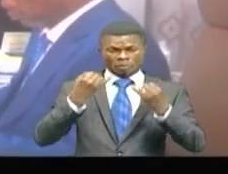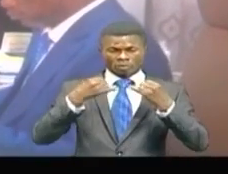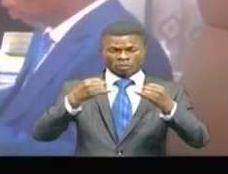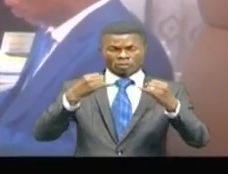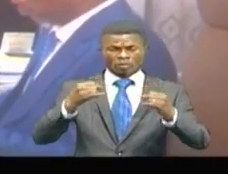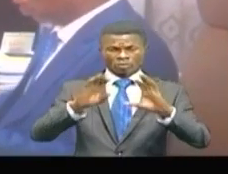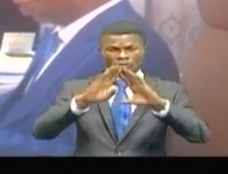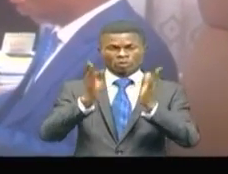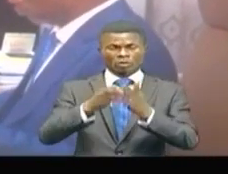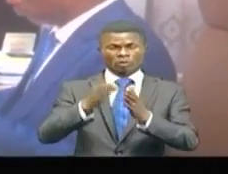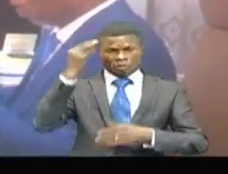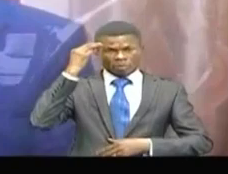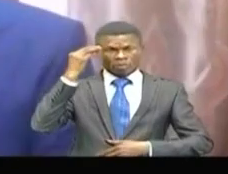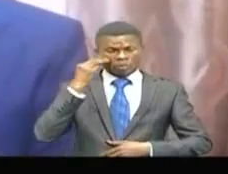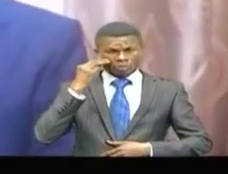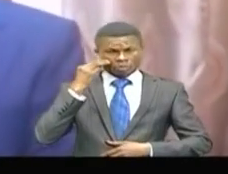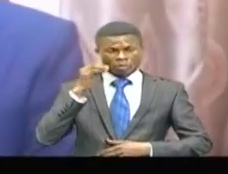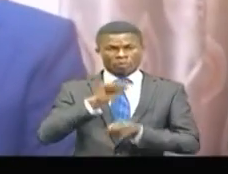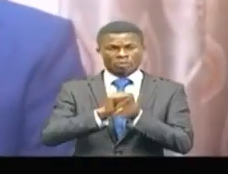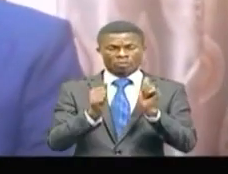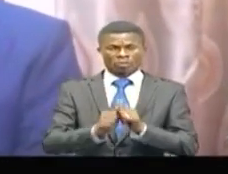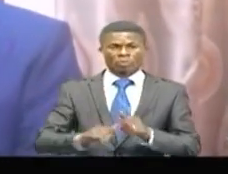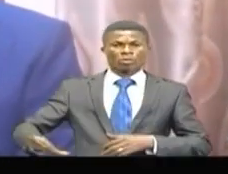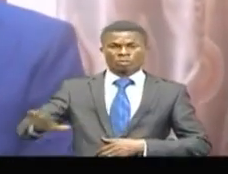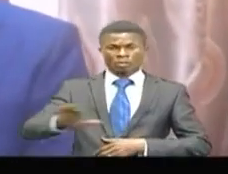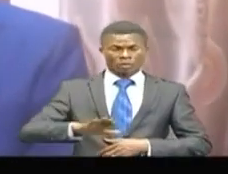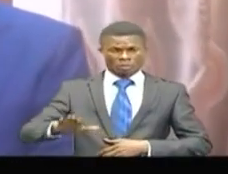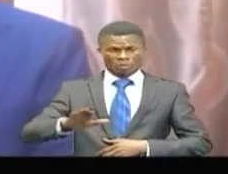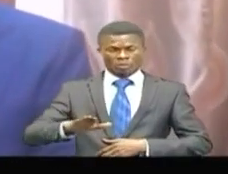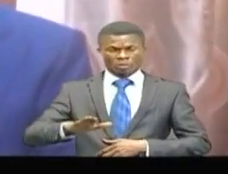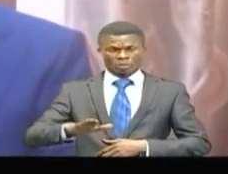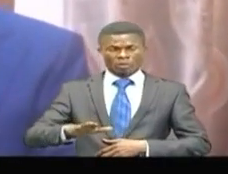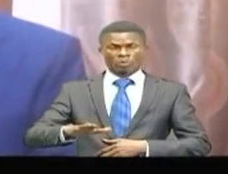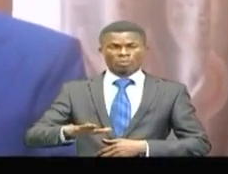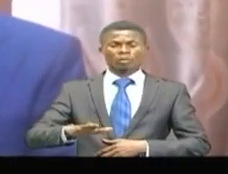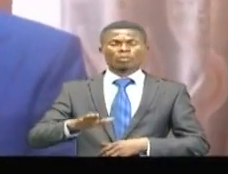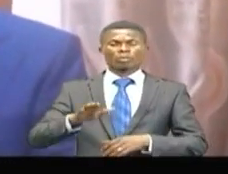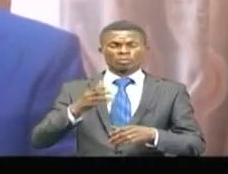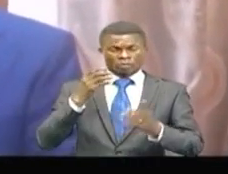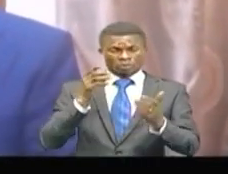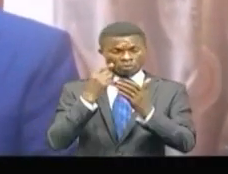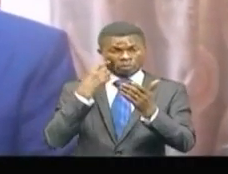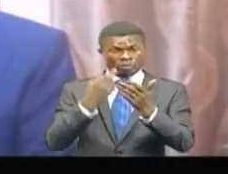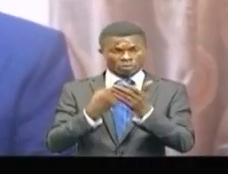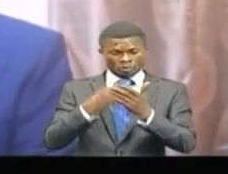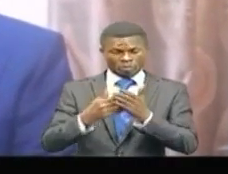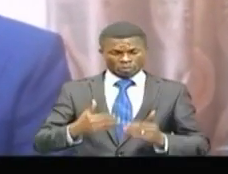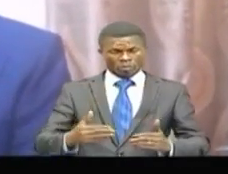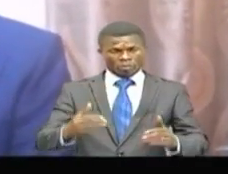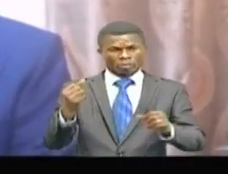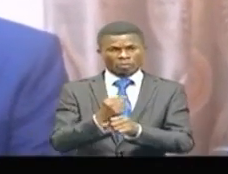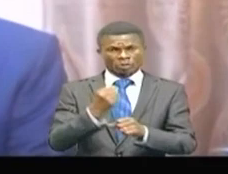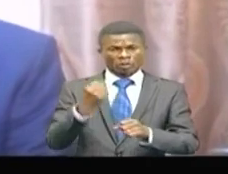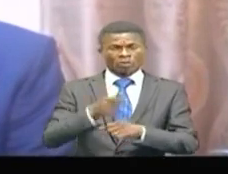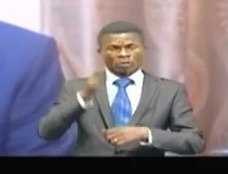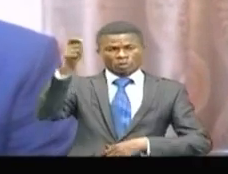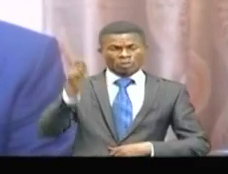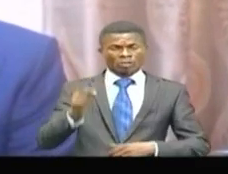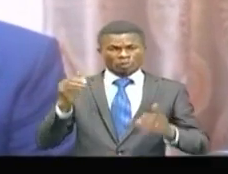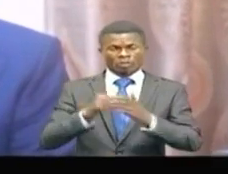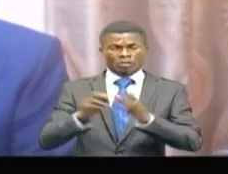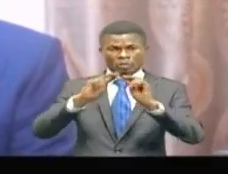Conseil de l'état du territoire qui reste dominé par la poursuite des opérations militaires contre les